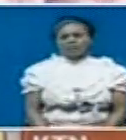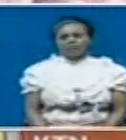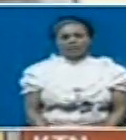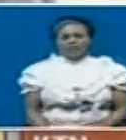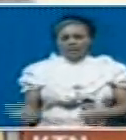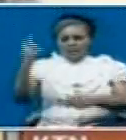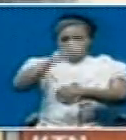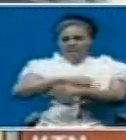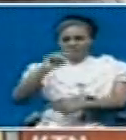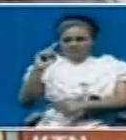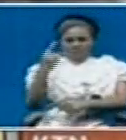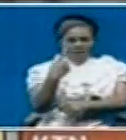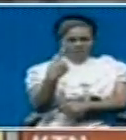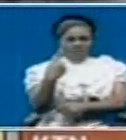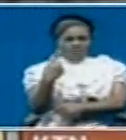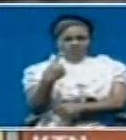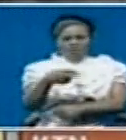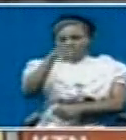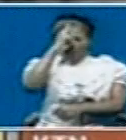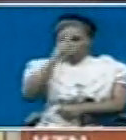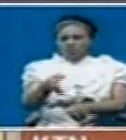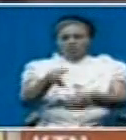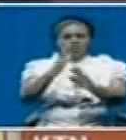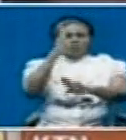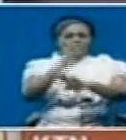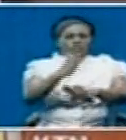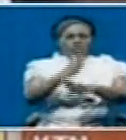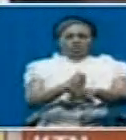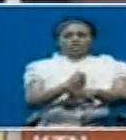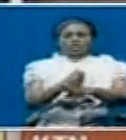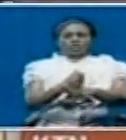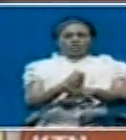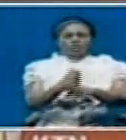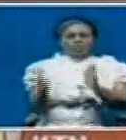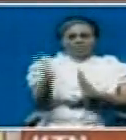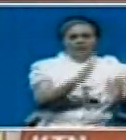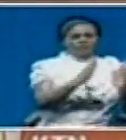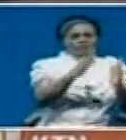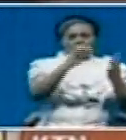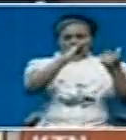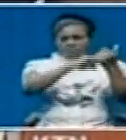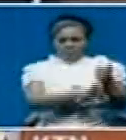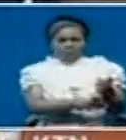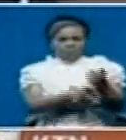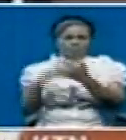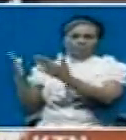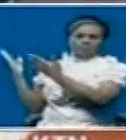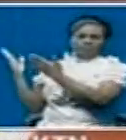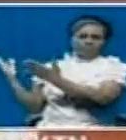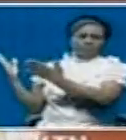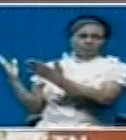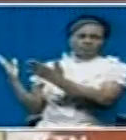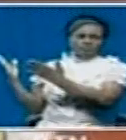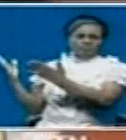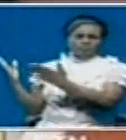Ni siku ya kwanza hapa Askofu Bandia anajiandaa kwa ibada ya ndoa. I do. For richness, yeah. And for poor, yeah. For Tusker